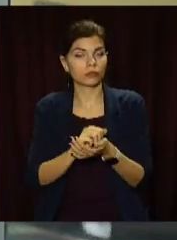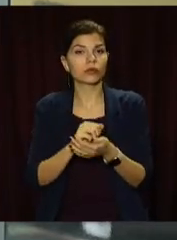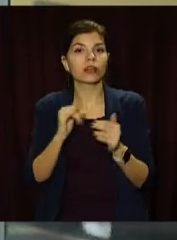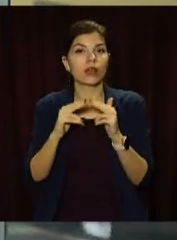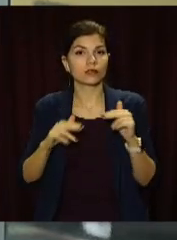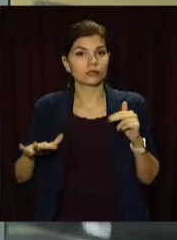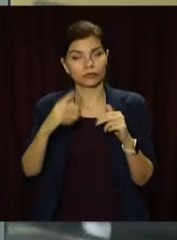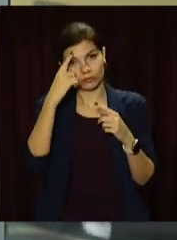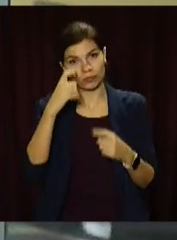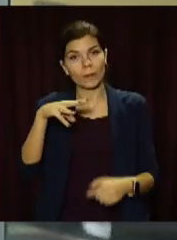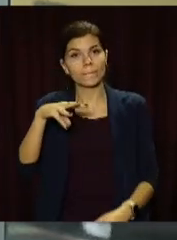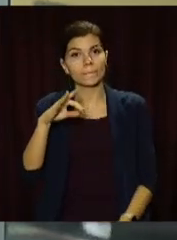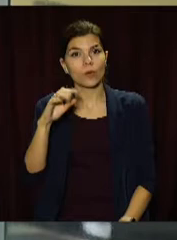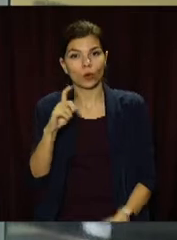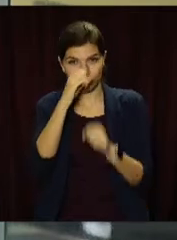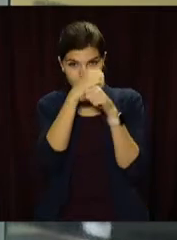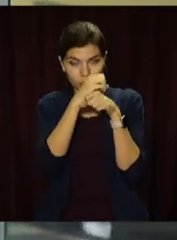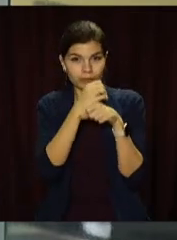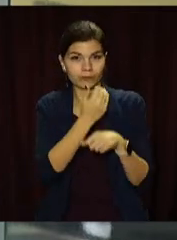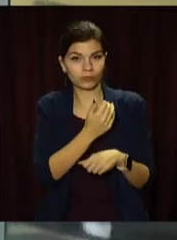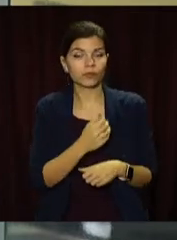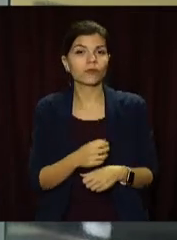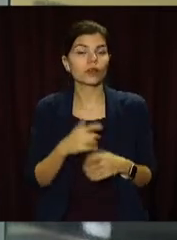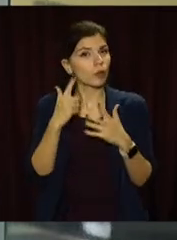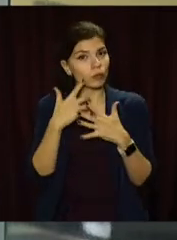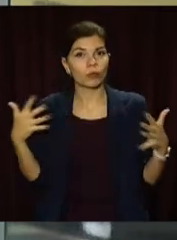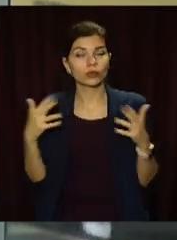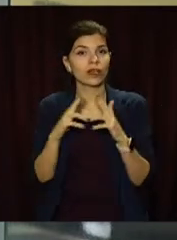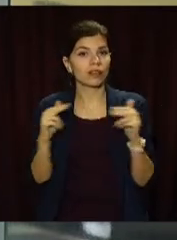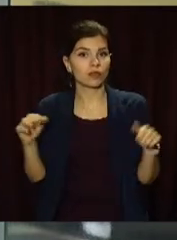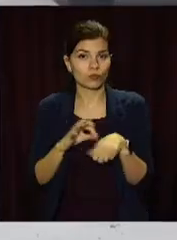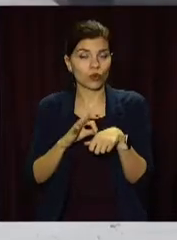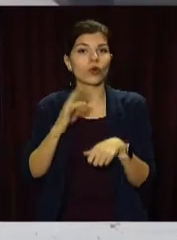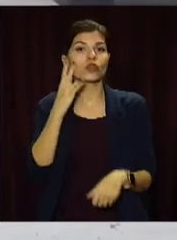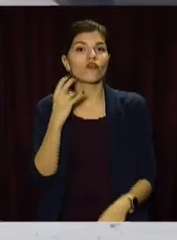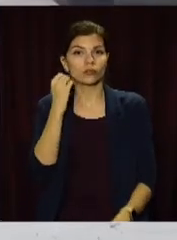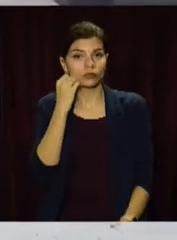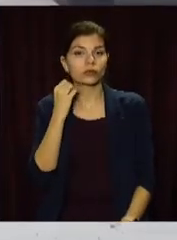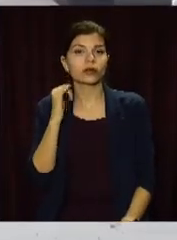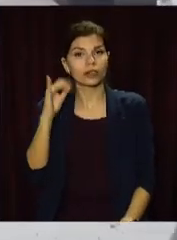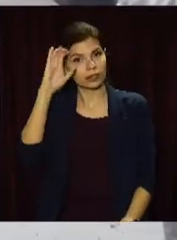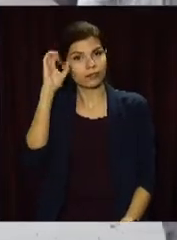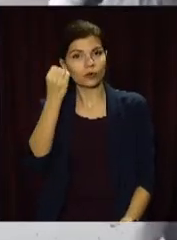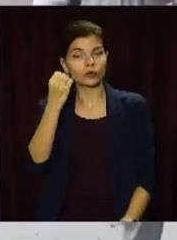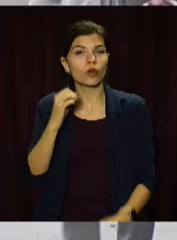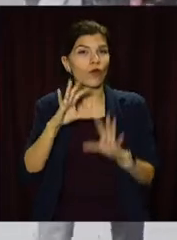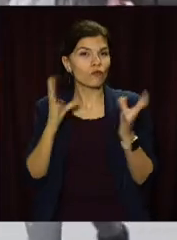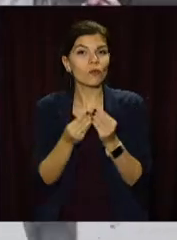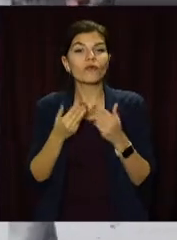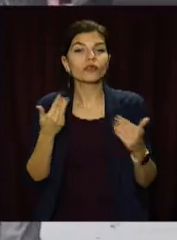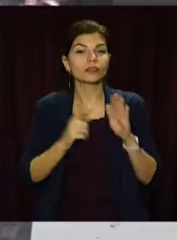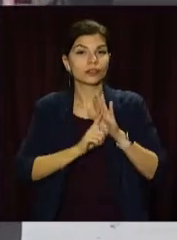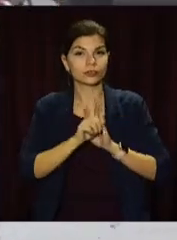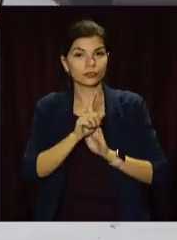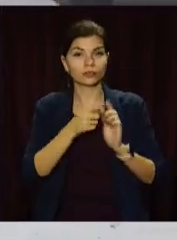Дніпропетровщині, повідомляють в обласному лабораторному центрі. Найбільше хворих у Дніпрі, Новомосковську та Кривому Розі. Загалом з початку